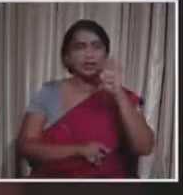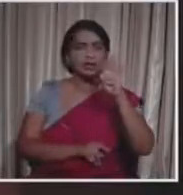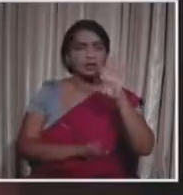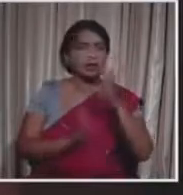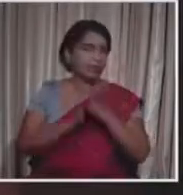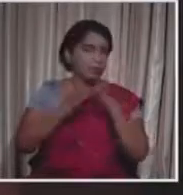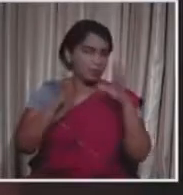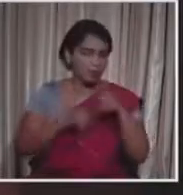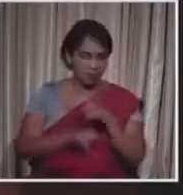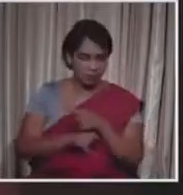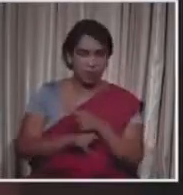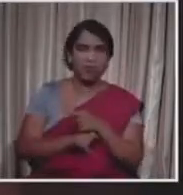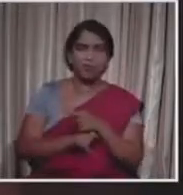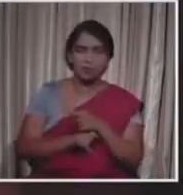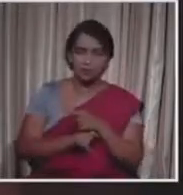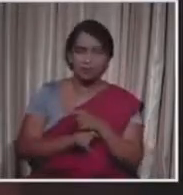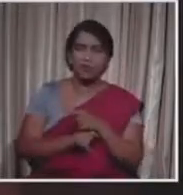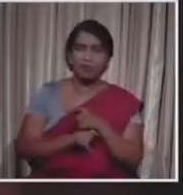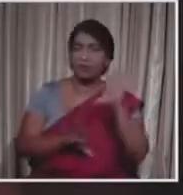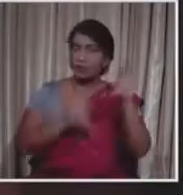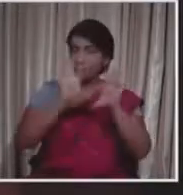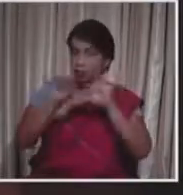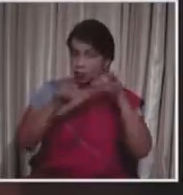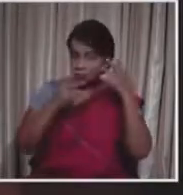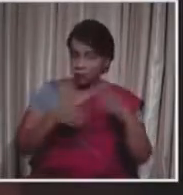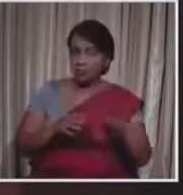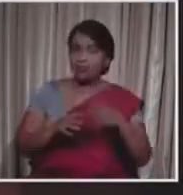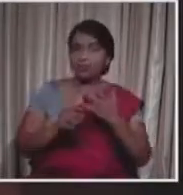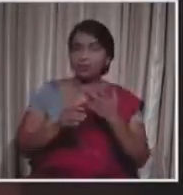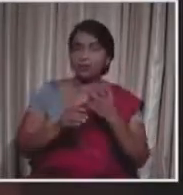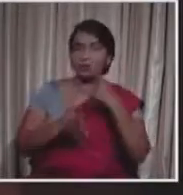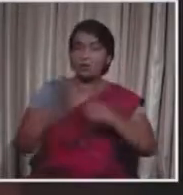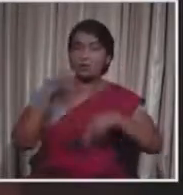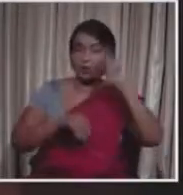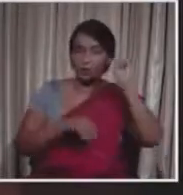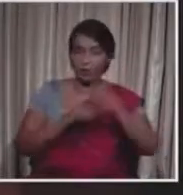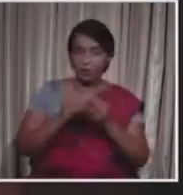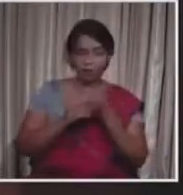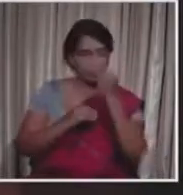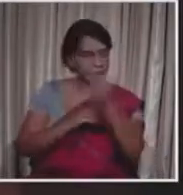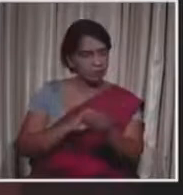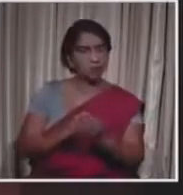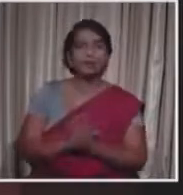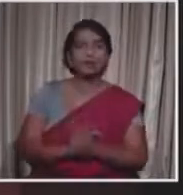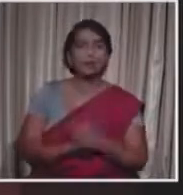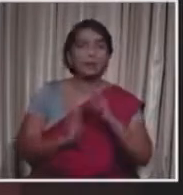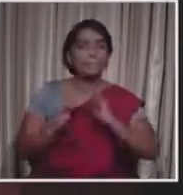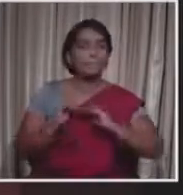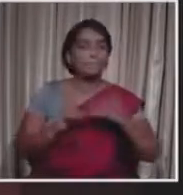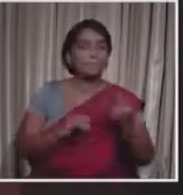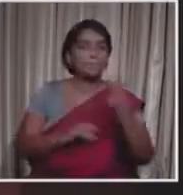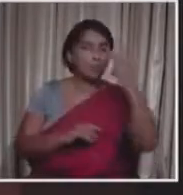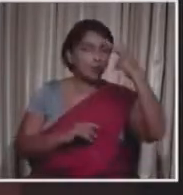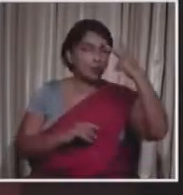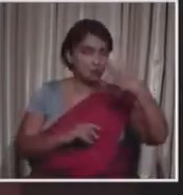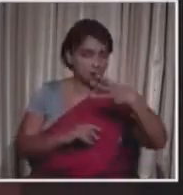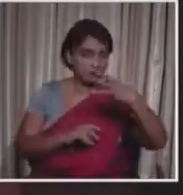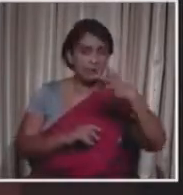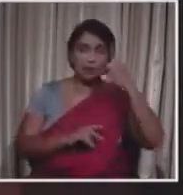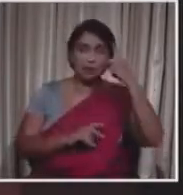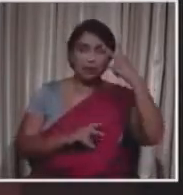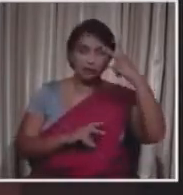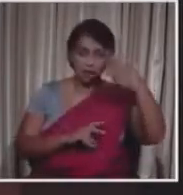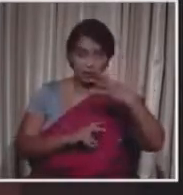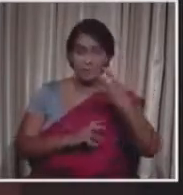145කටත් වැඩිය පත් කරලා වරමක් ලබා දීලා ඉන්පසුව 3/2 බලයකුත් ලබාගෙන